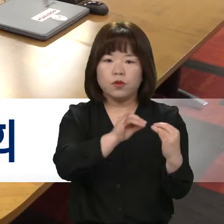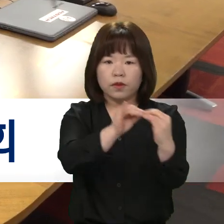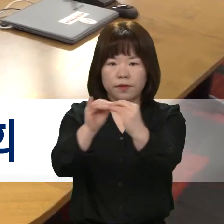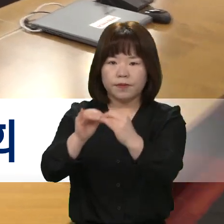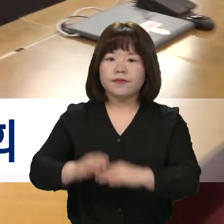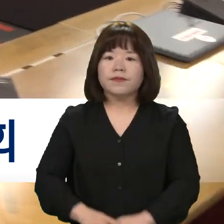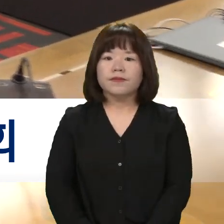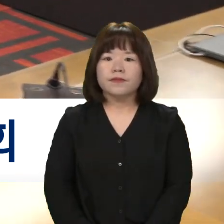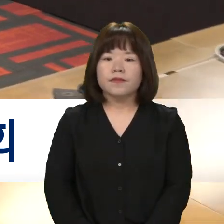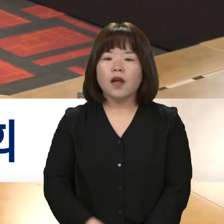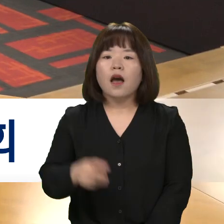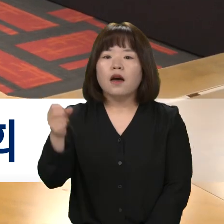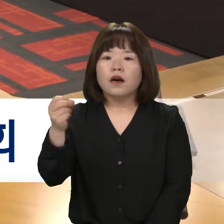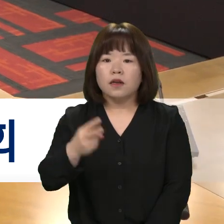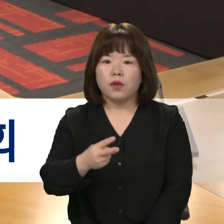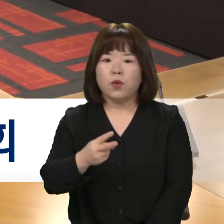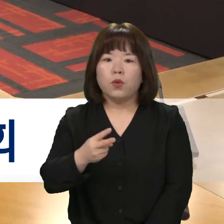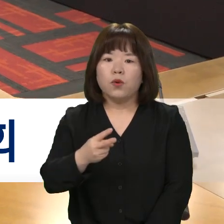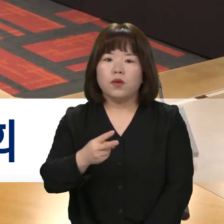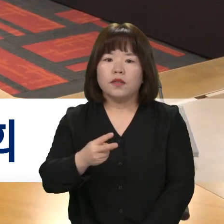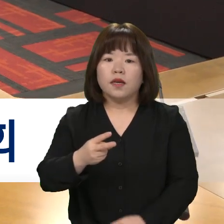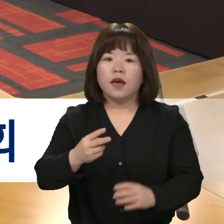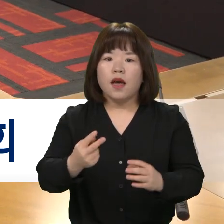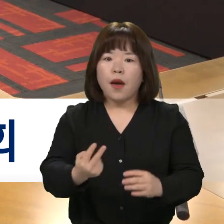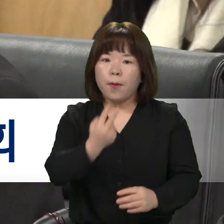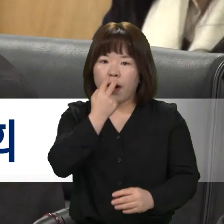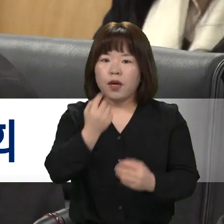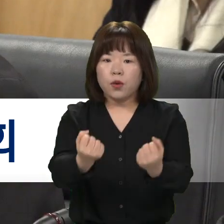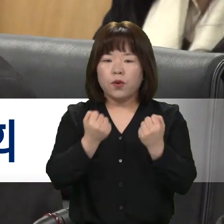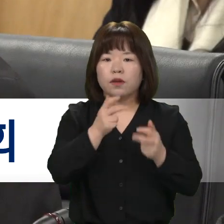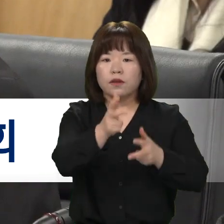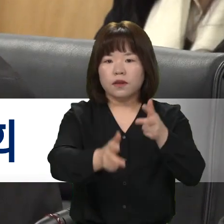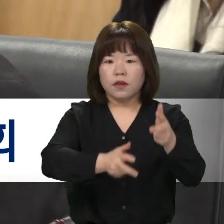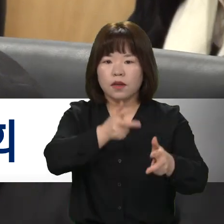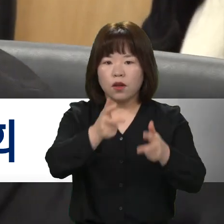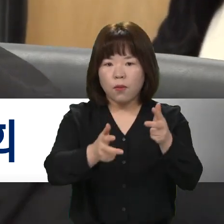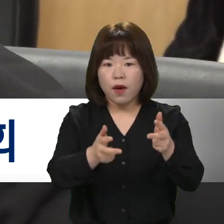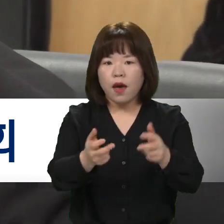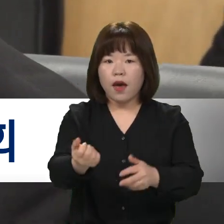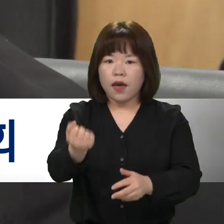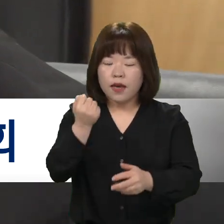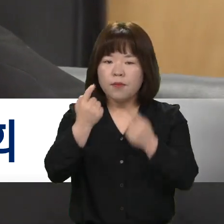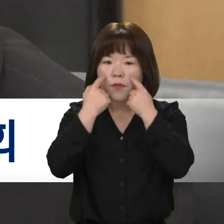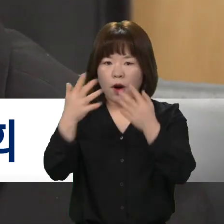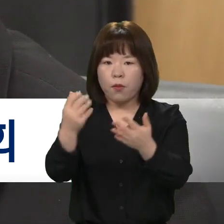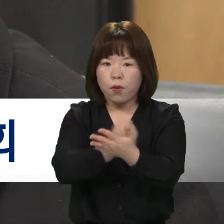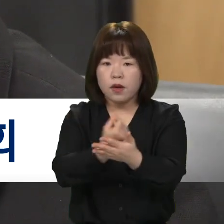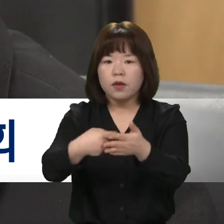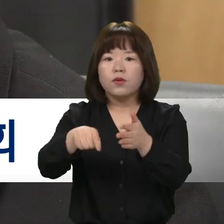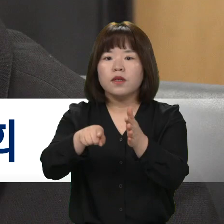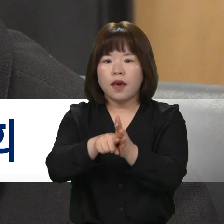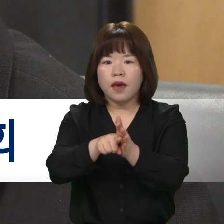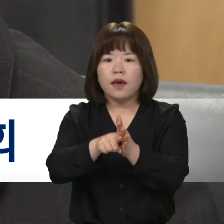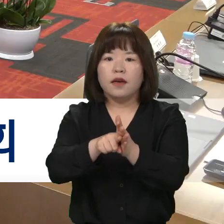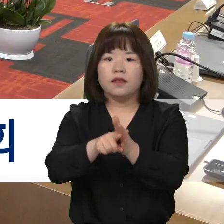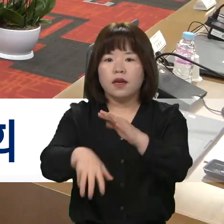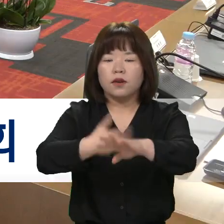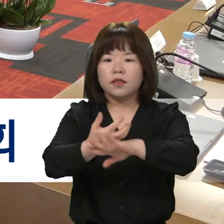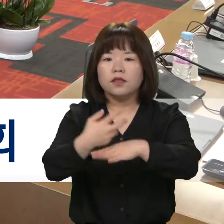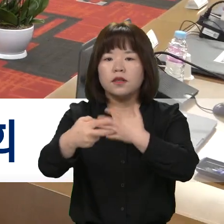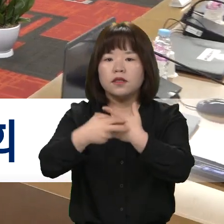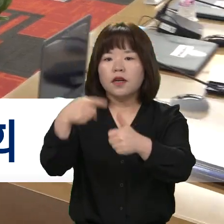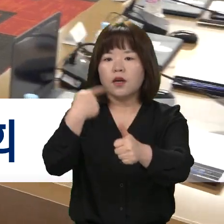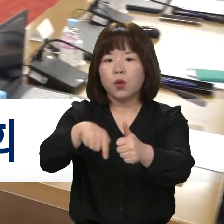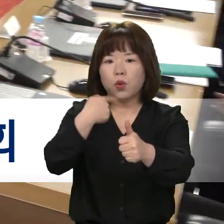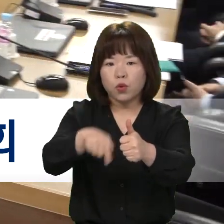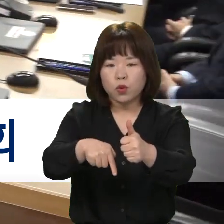동의했습니다 아울러 빠르게 성장하는 글로벌 바이오헬스 산업의 핵심 경쟁력을 확보하기 위한 혁신적